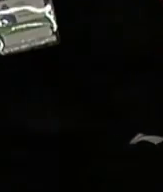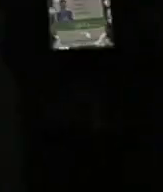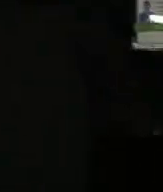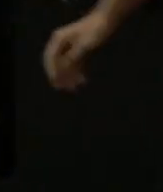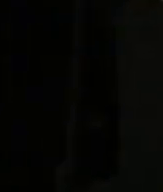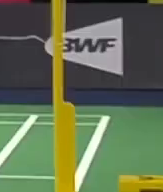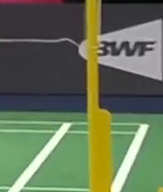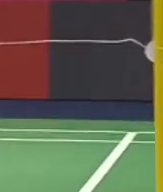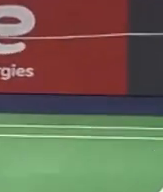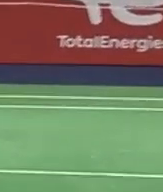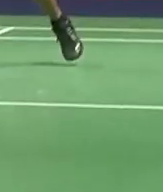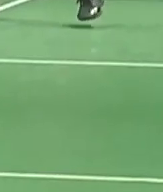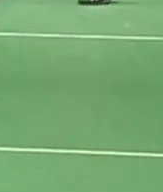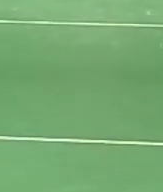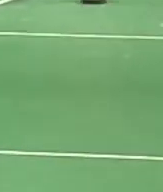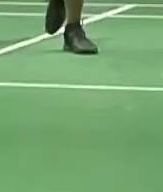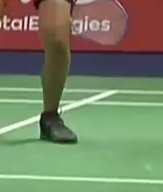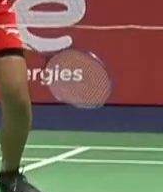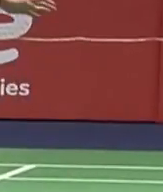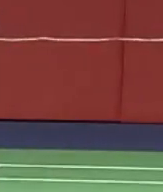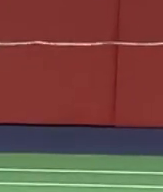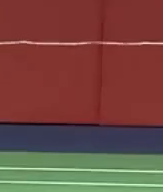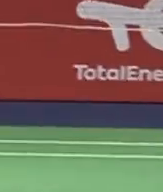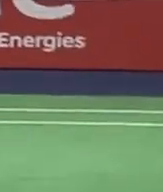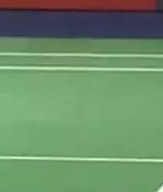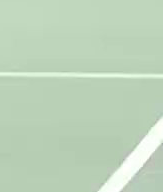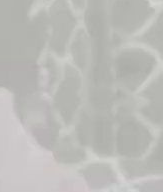dunia. Ya bangga,